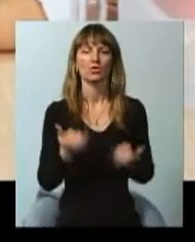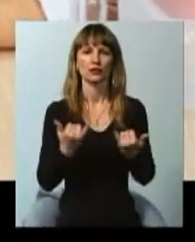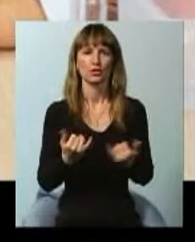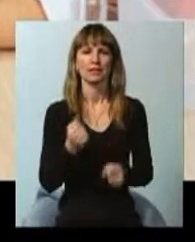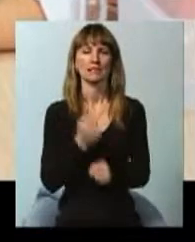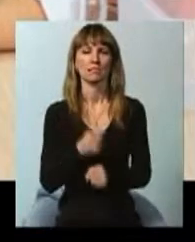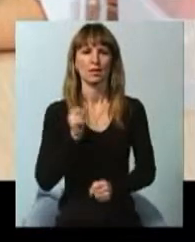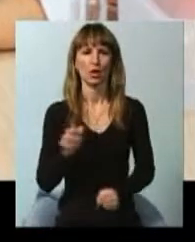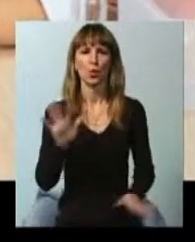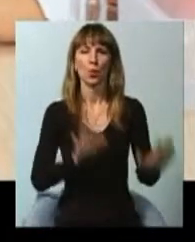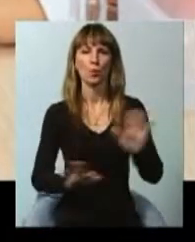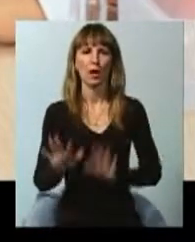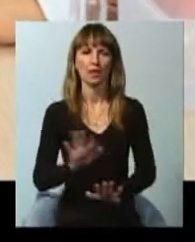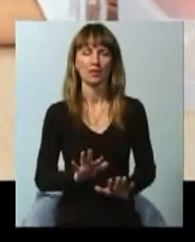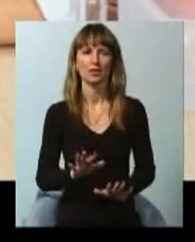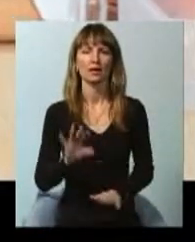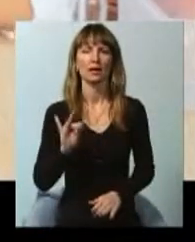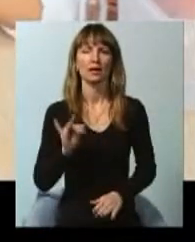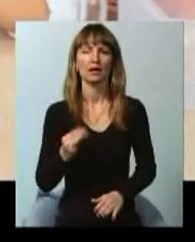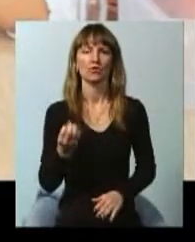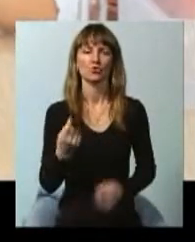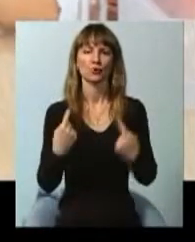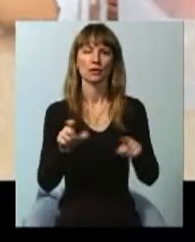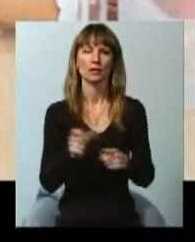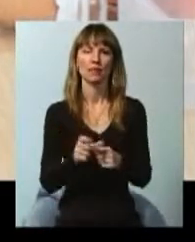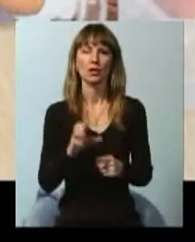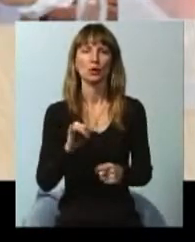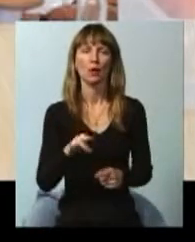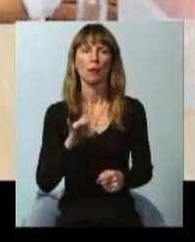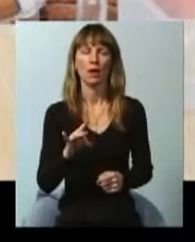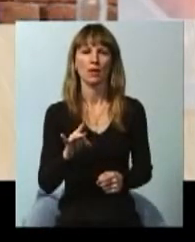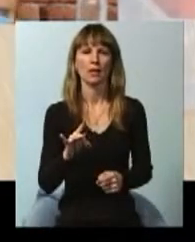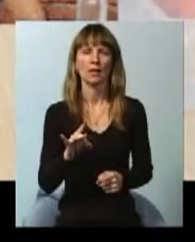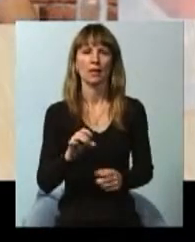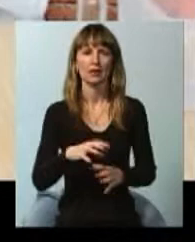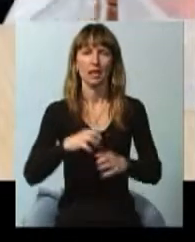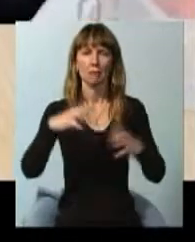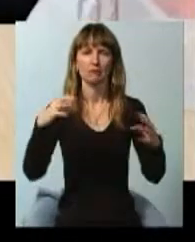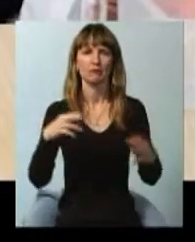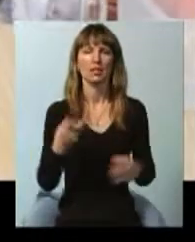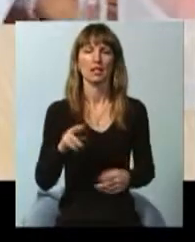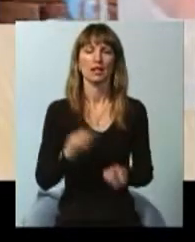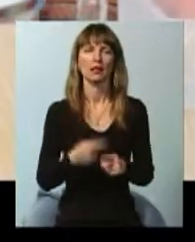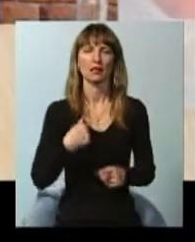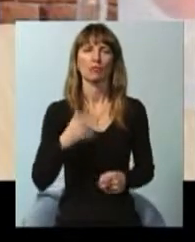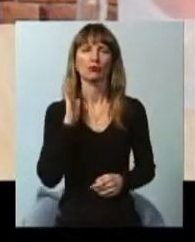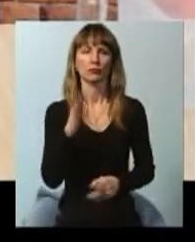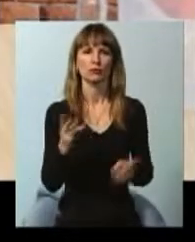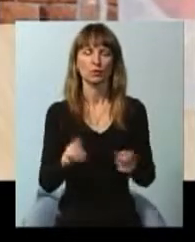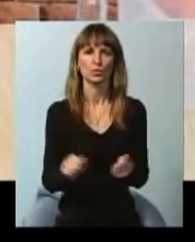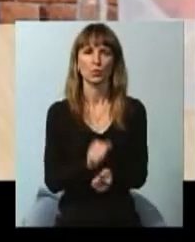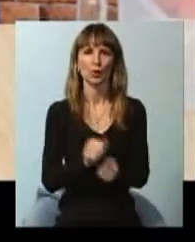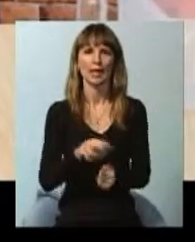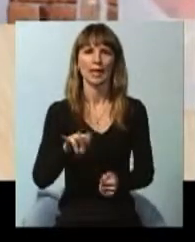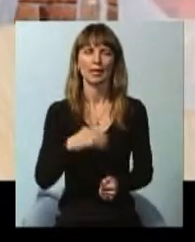справжній туман, а ще іншими словами, супердимовуху. І для цього нам буде потрібен сухий